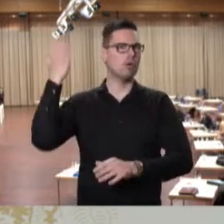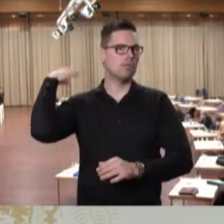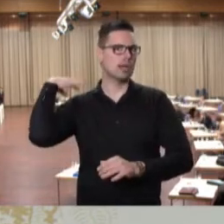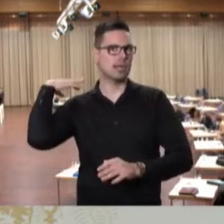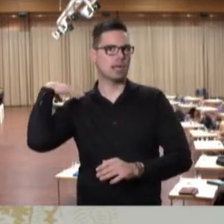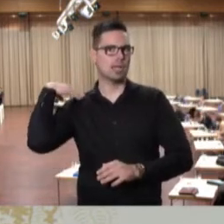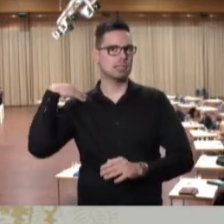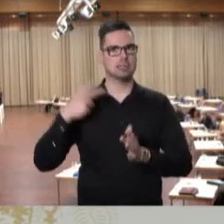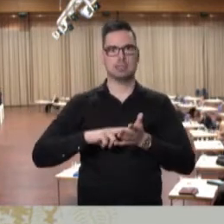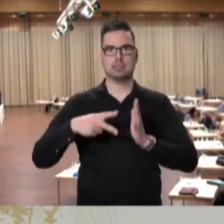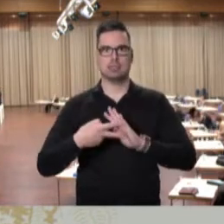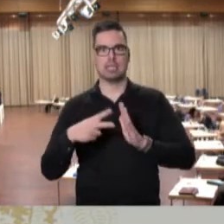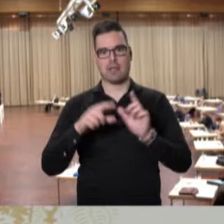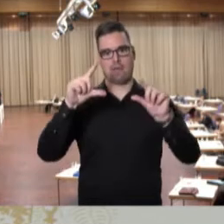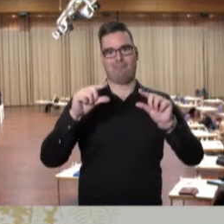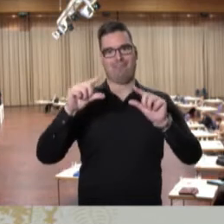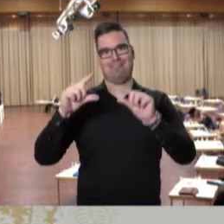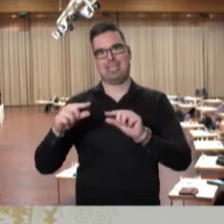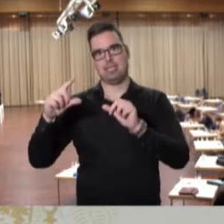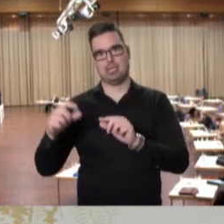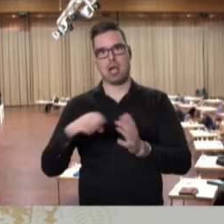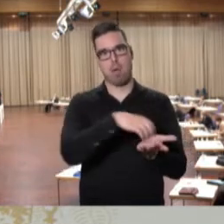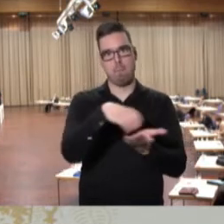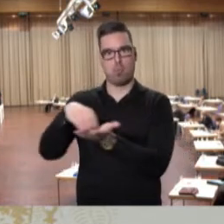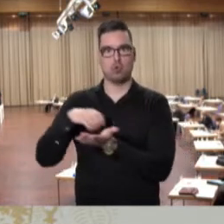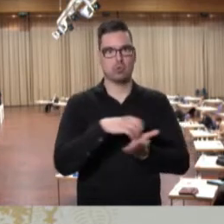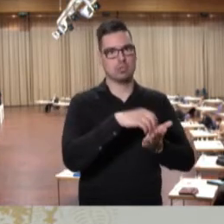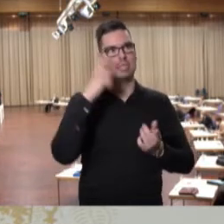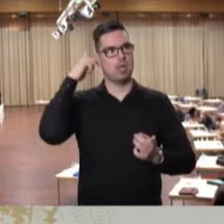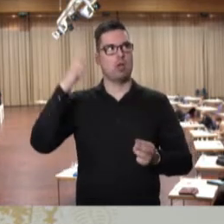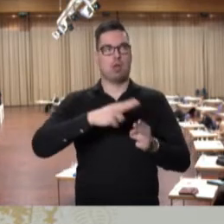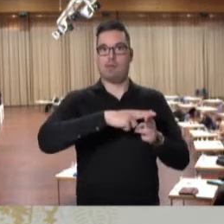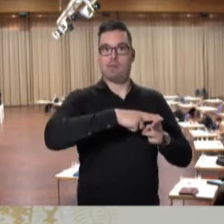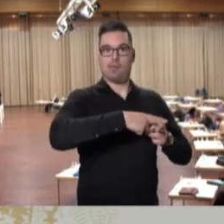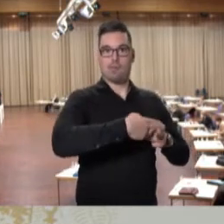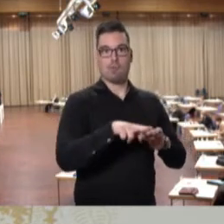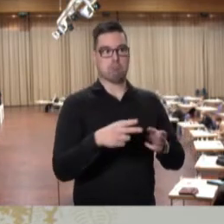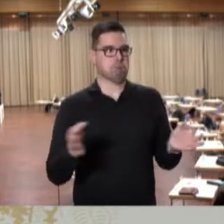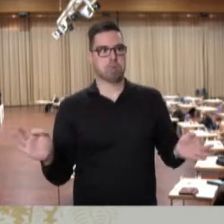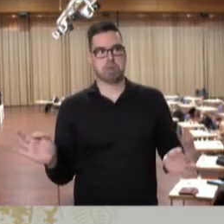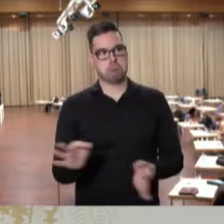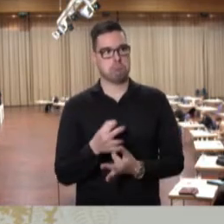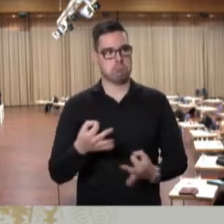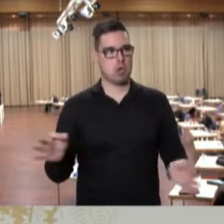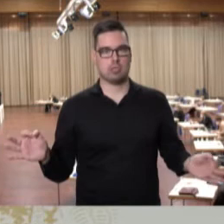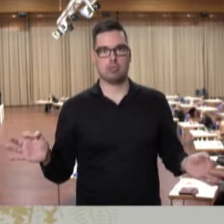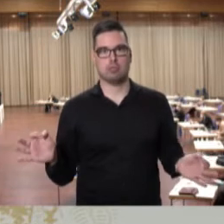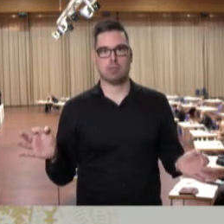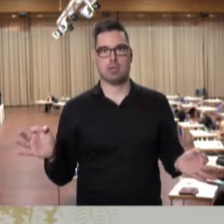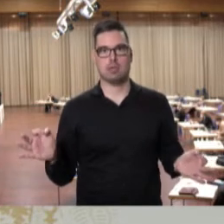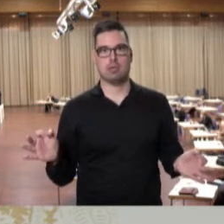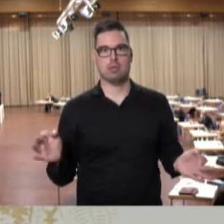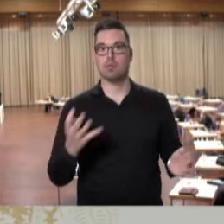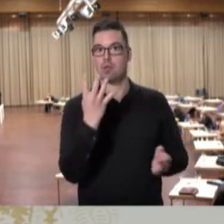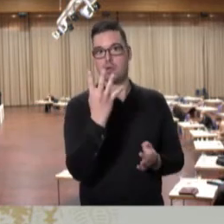die geringen fertigungstiefe lassen darauf schließen dass bei ford einfach kein bedarf mehr gesehen wird für vier werke